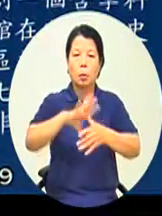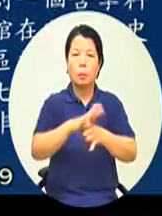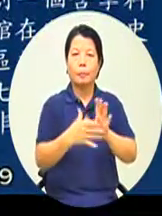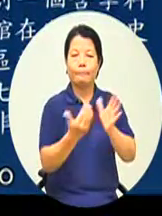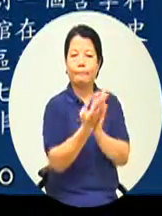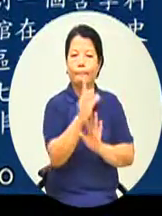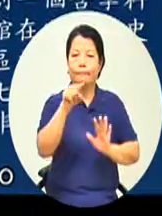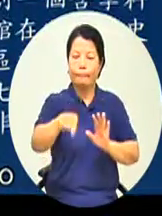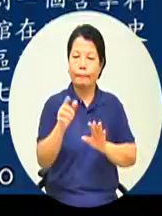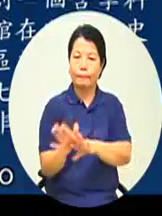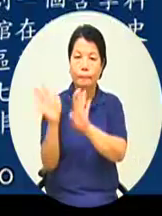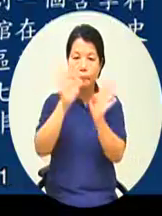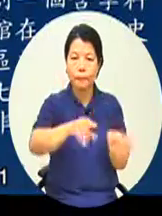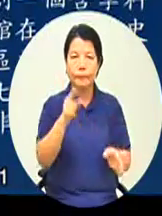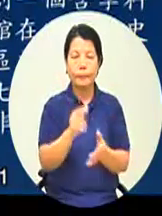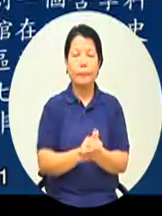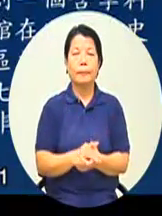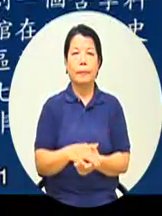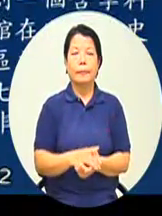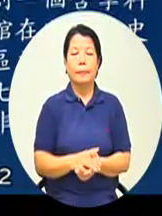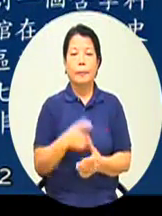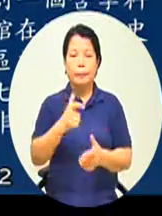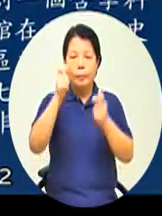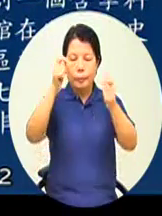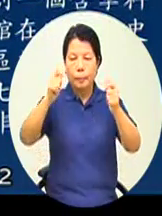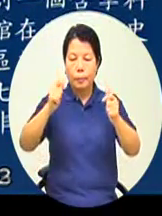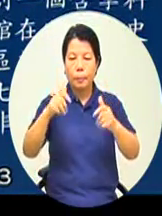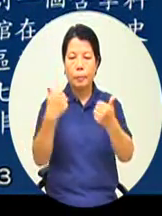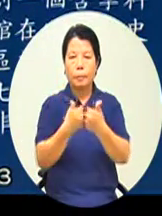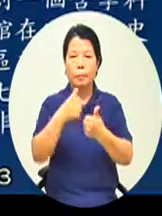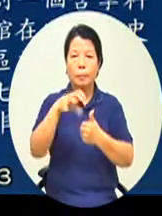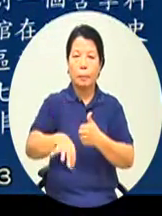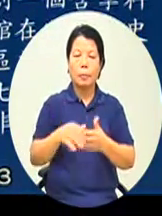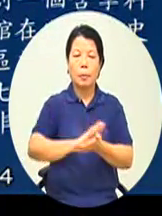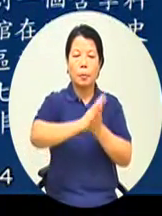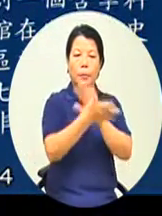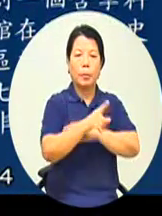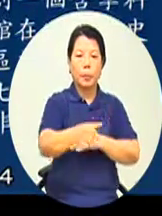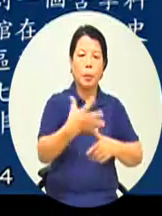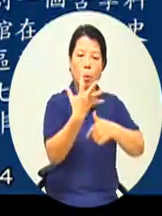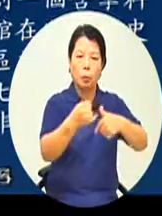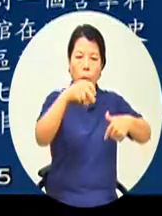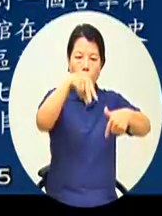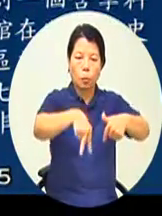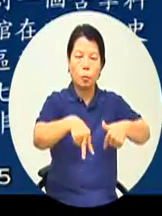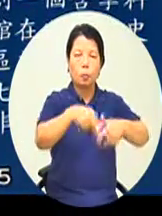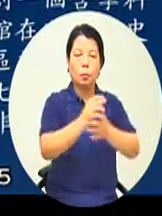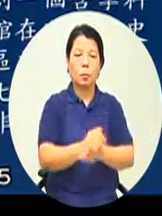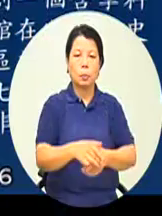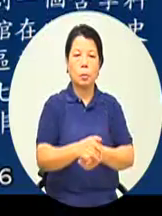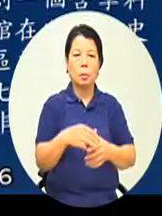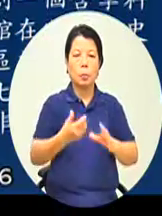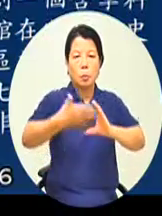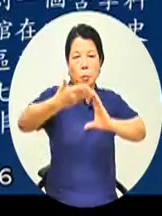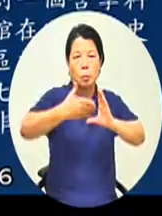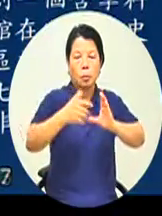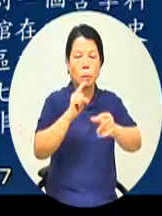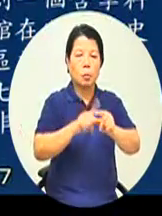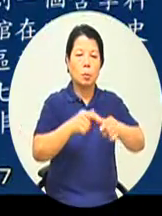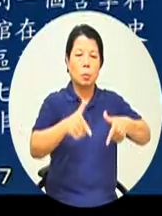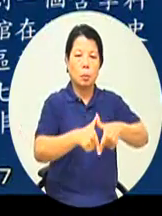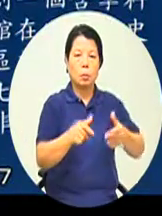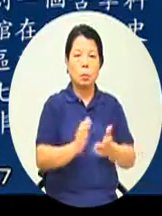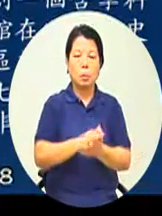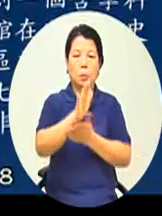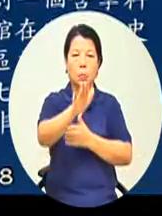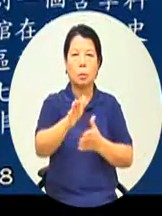像这样子的一个状况，对于高雄市议会把它变成是数位的这个影音的一个中心，然后将来